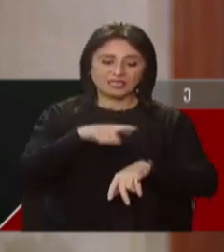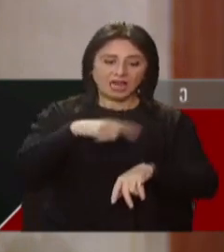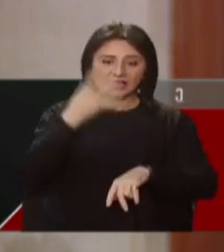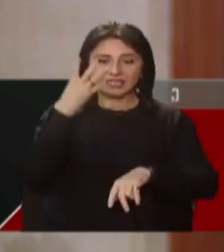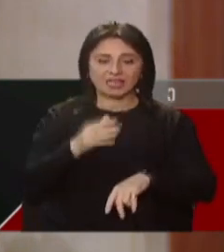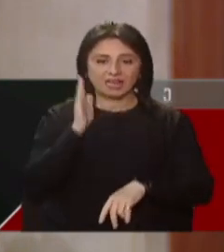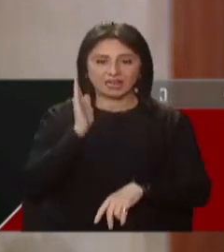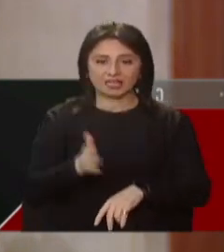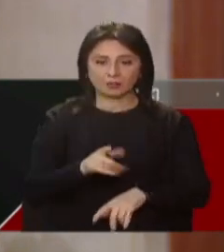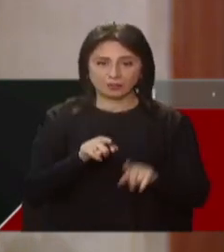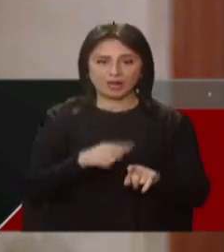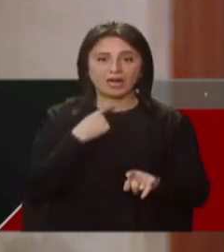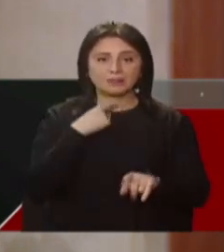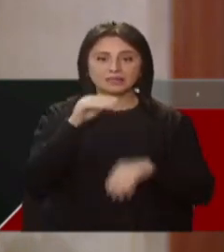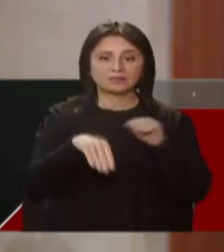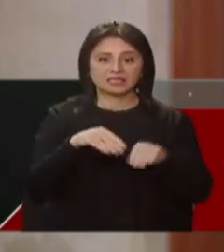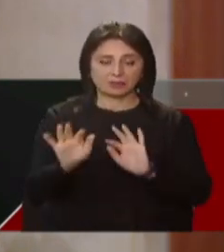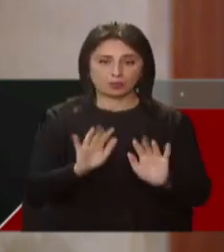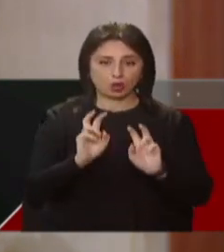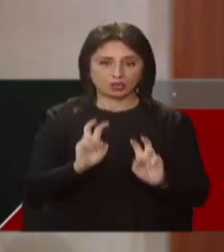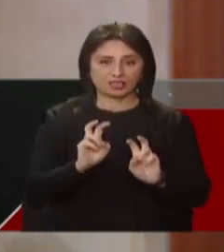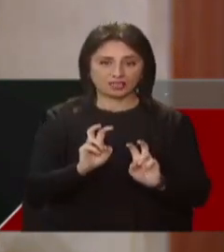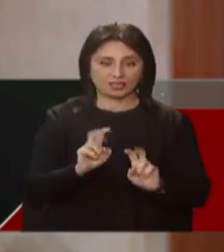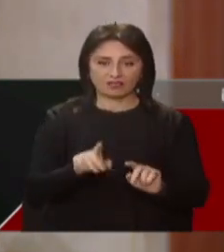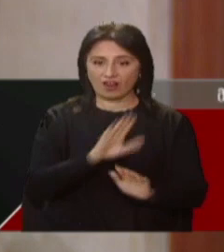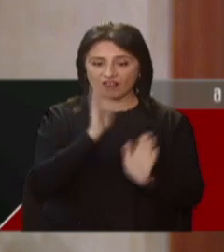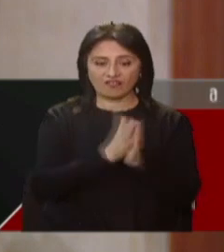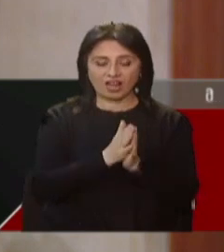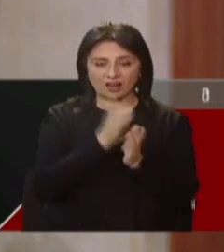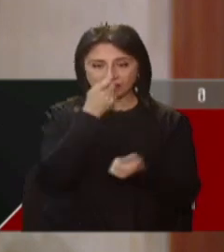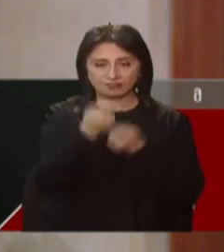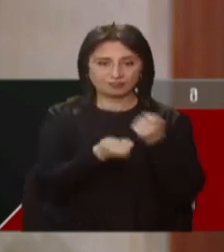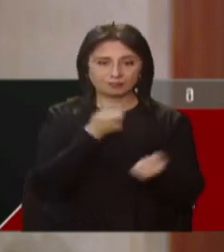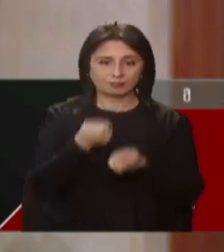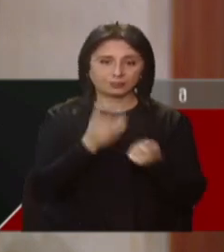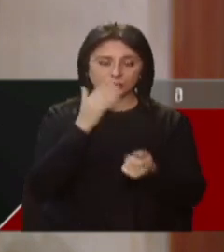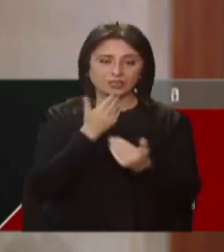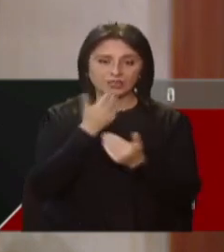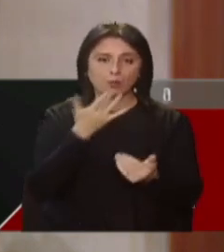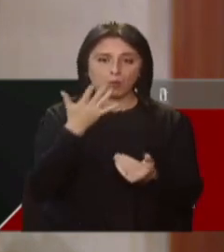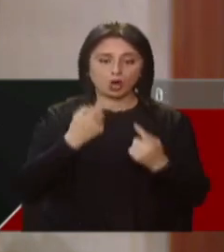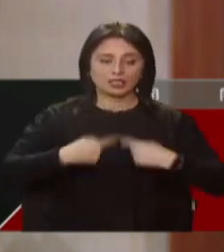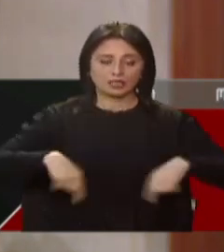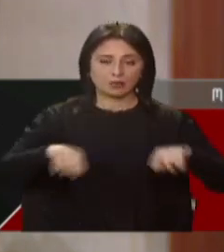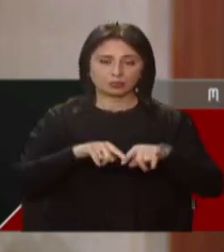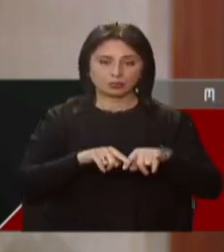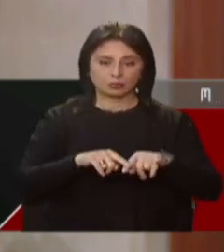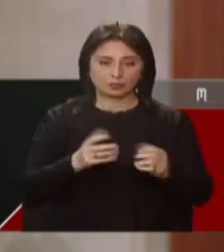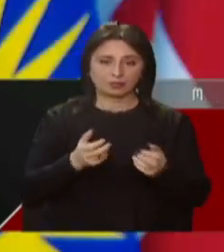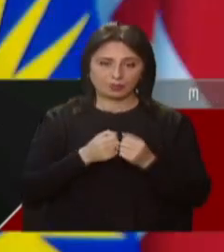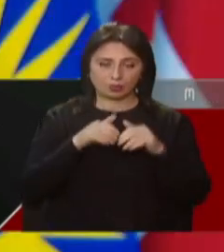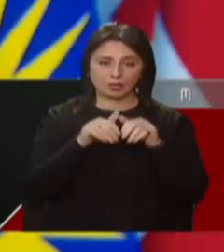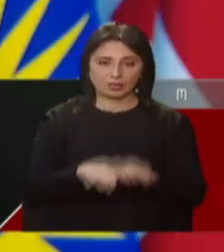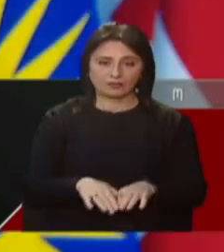დღე იქნება უშუალოდ ხმის მიცემის პროცესი. Აი ეს ყველა საკითხები იქნება საბოლოოდ პოლიტიკურ საბჭოზე მიღებული